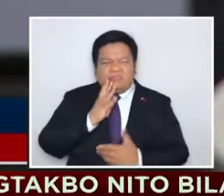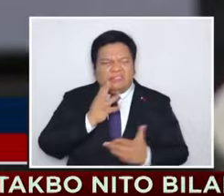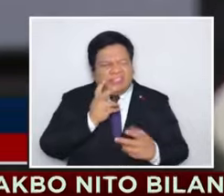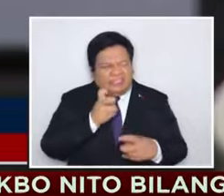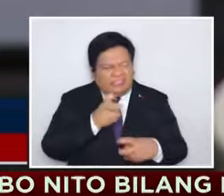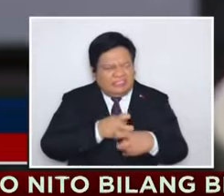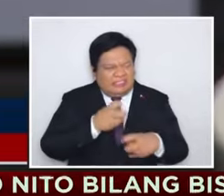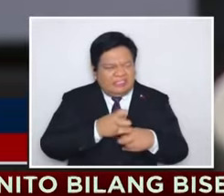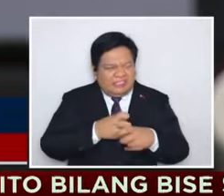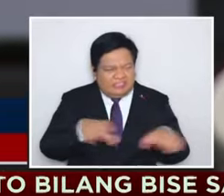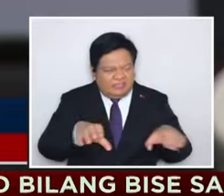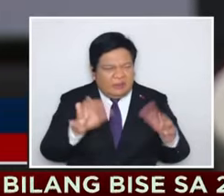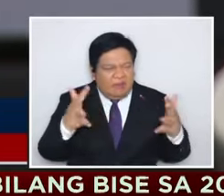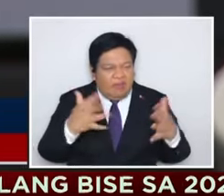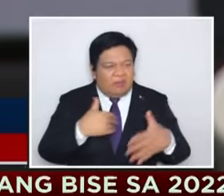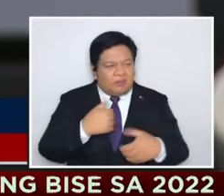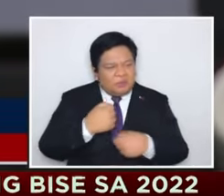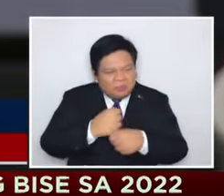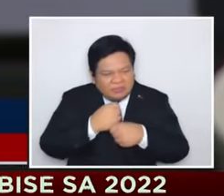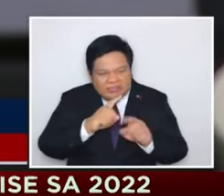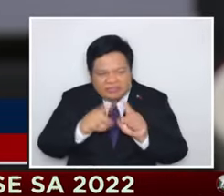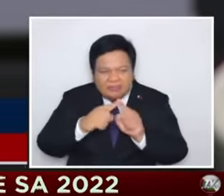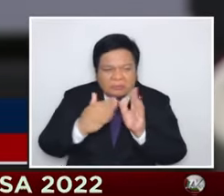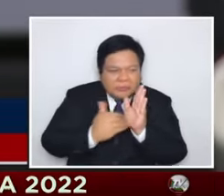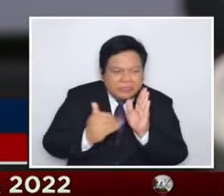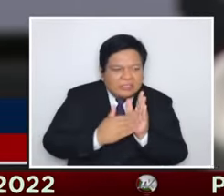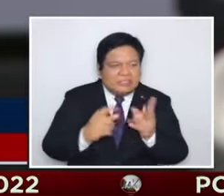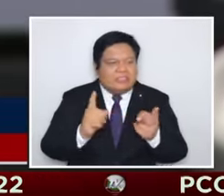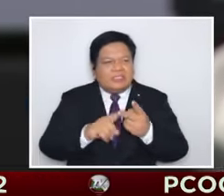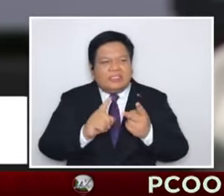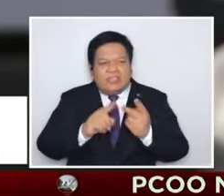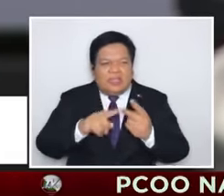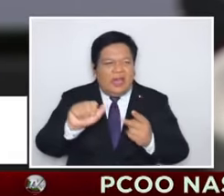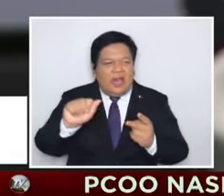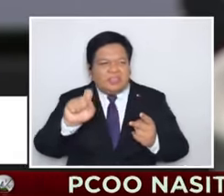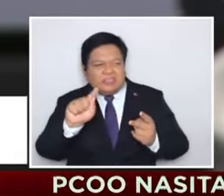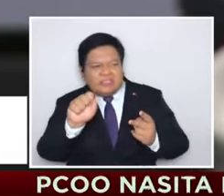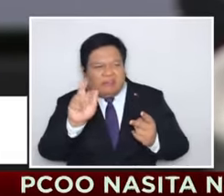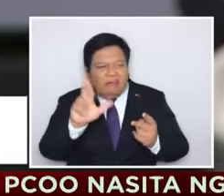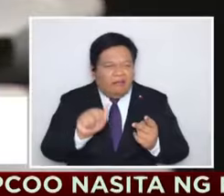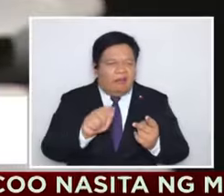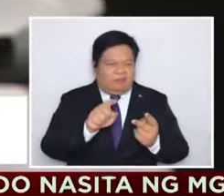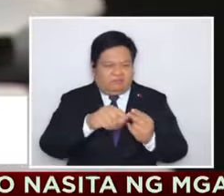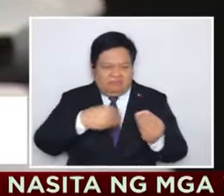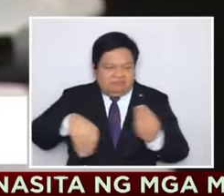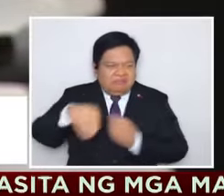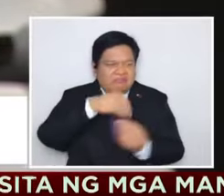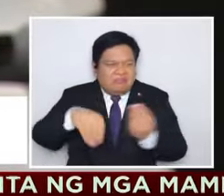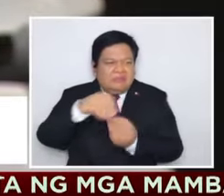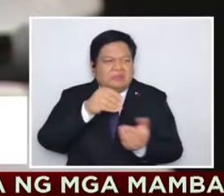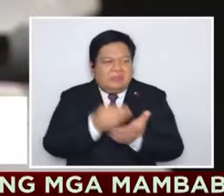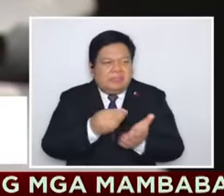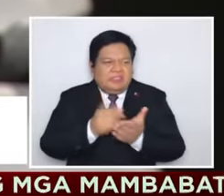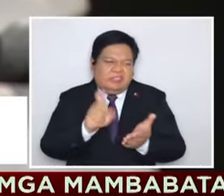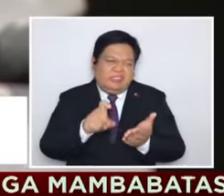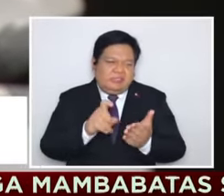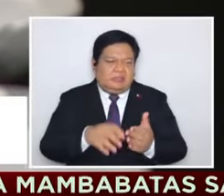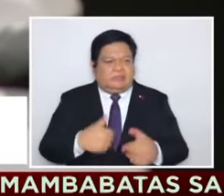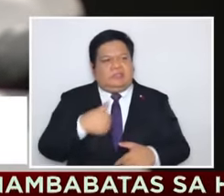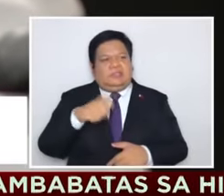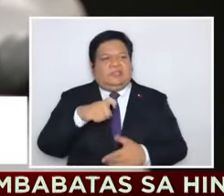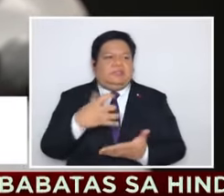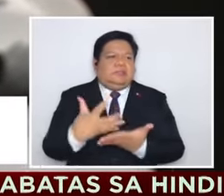ng mga atsara, peanut butter, para lang po may papaikot namin. Kailangan ko po talaga ng